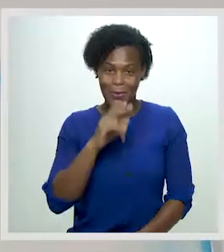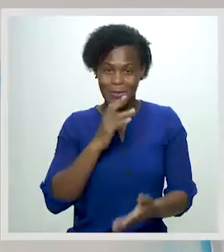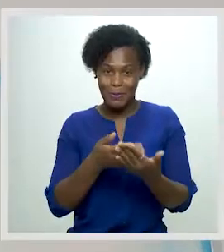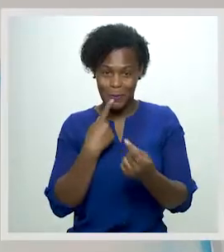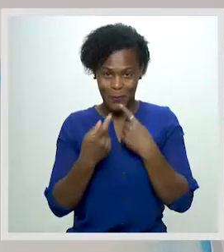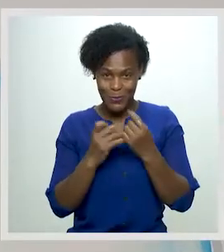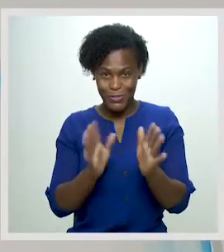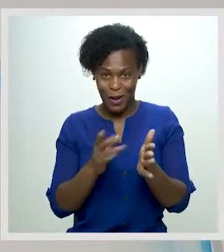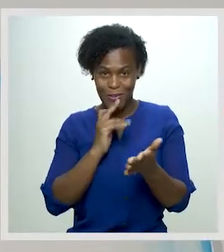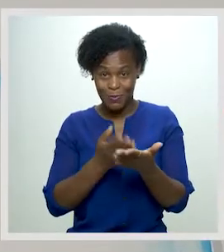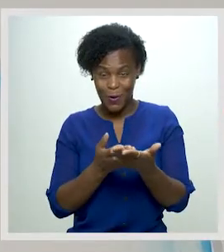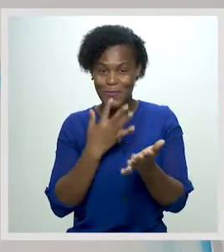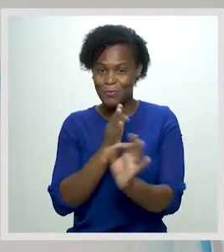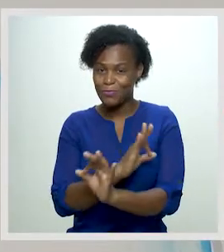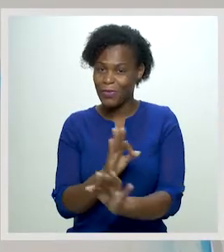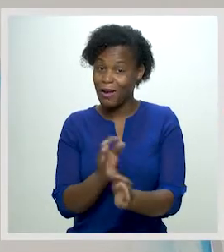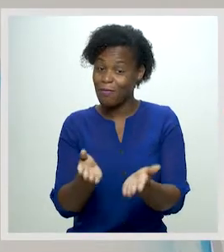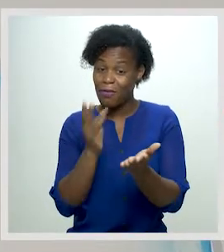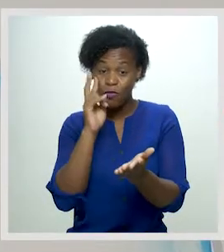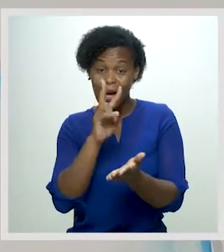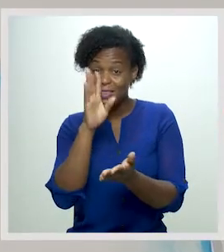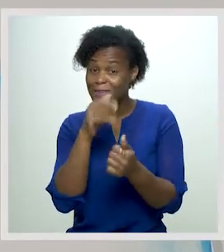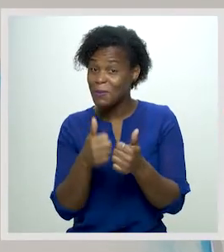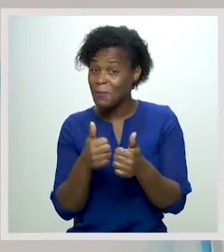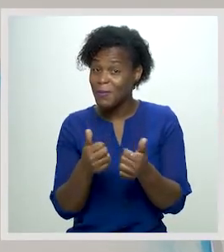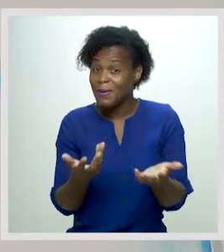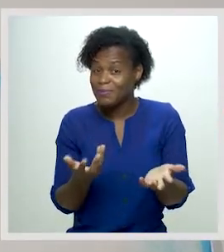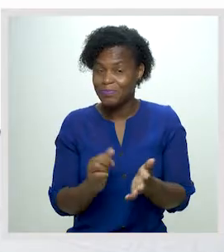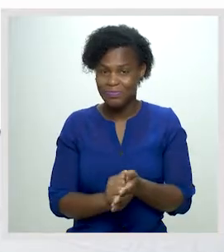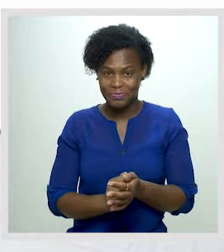Tu as répondu aux questions? Magnifique. On va voir si c'est correct.